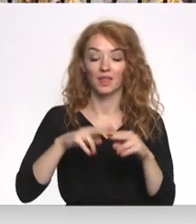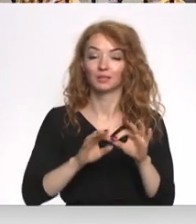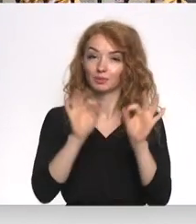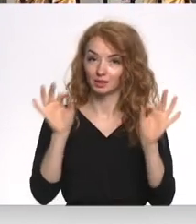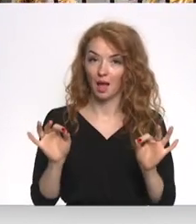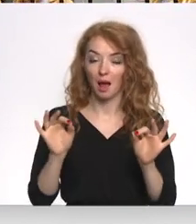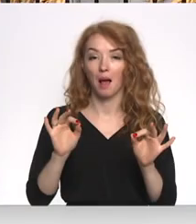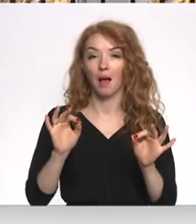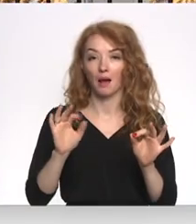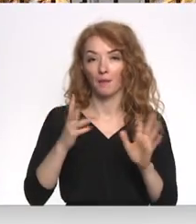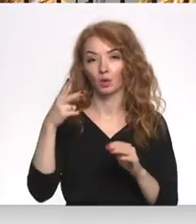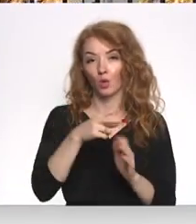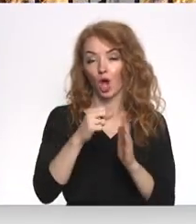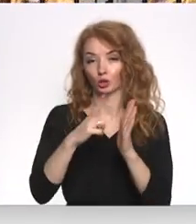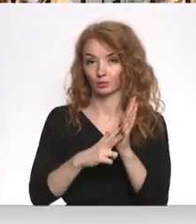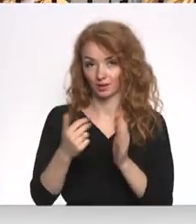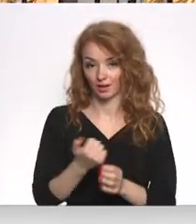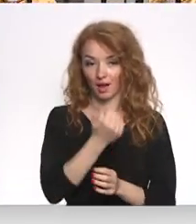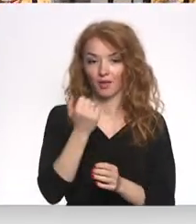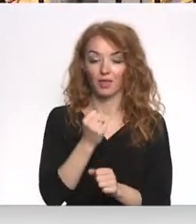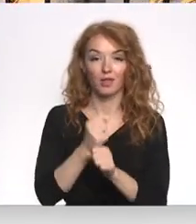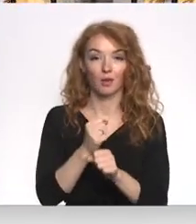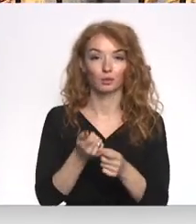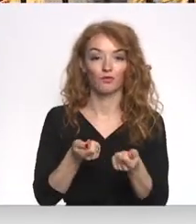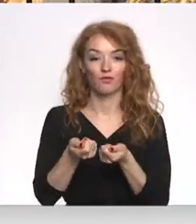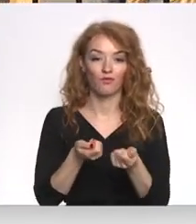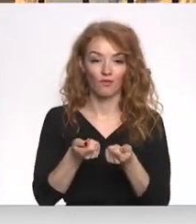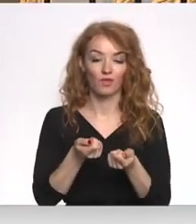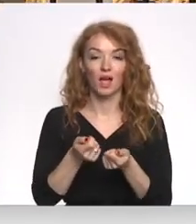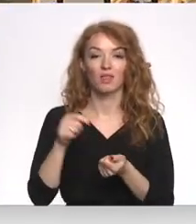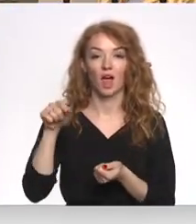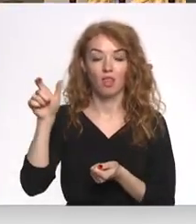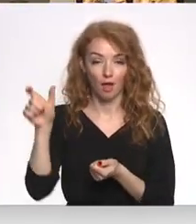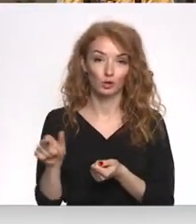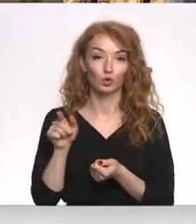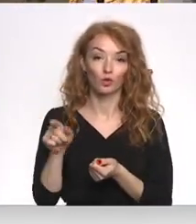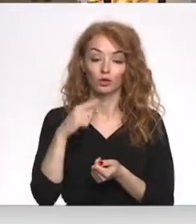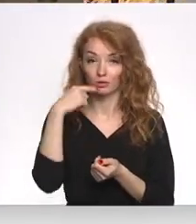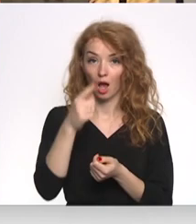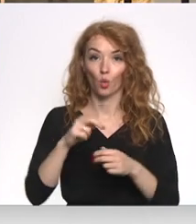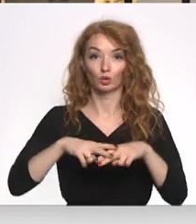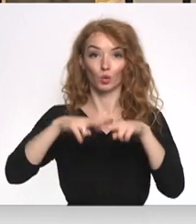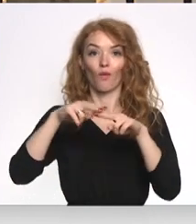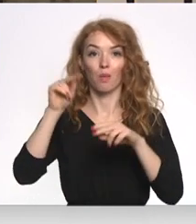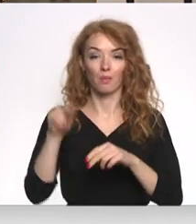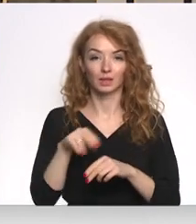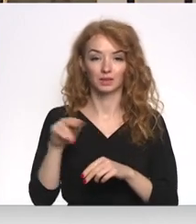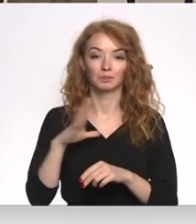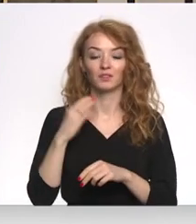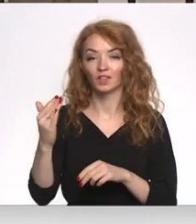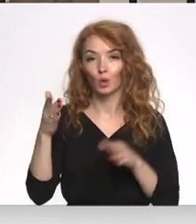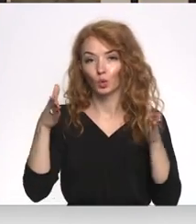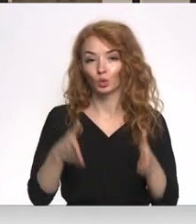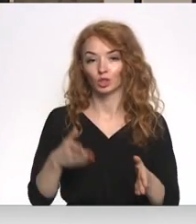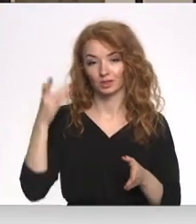sākās pēc aptuveni 3 gadiem. Darbus vadīja Vidmans Taņēvičus, kas atklāja, ka uzcelt baznīcu pie viņa mūža